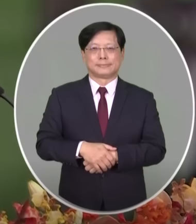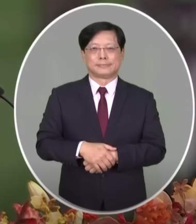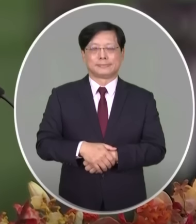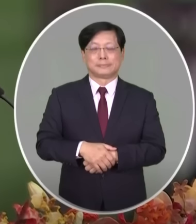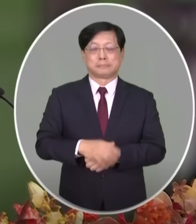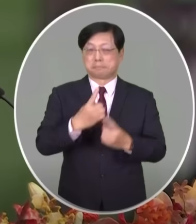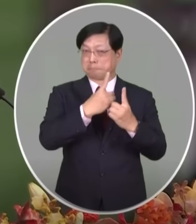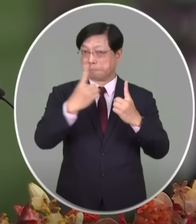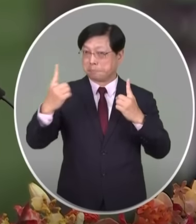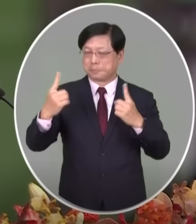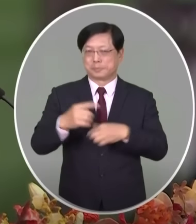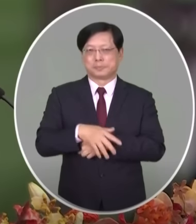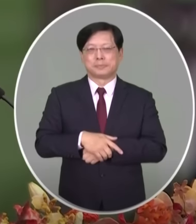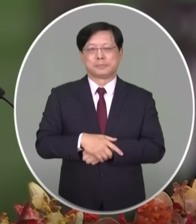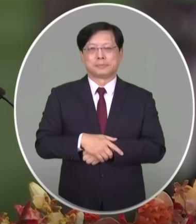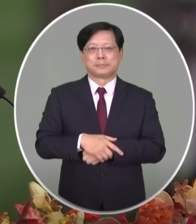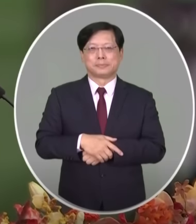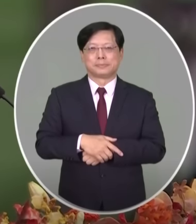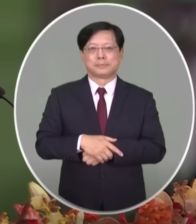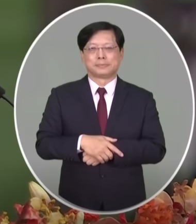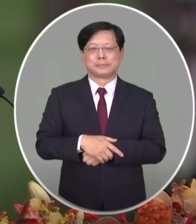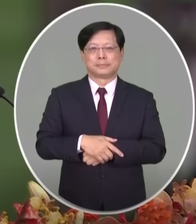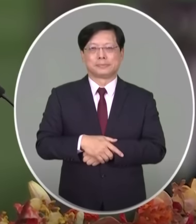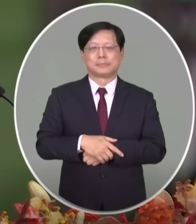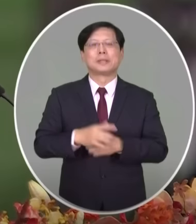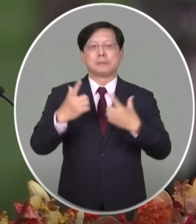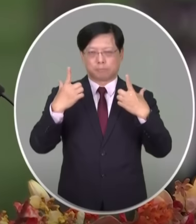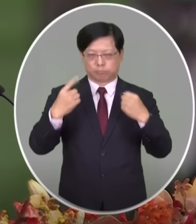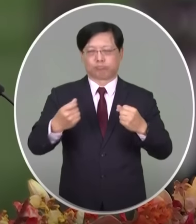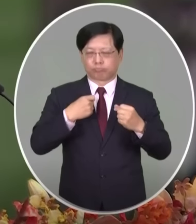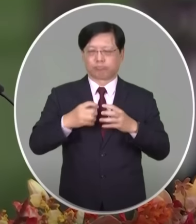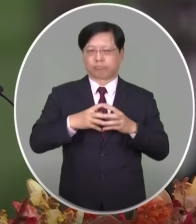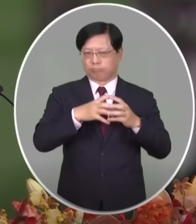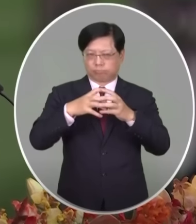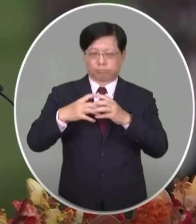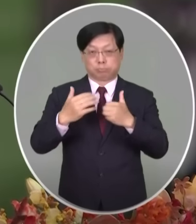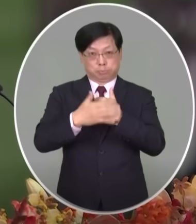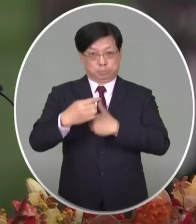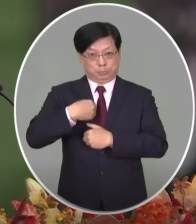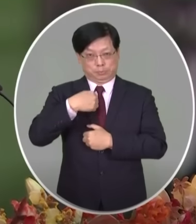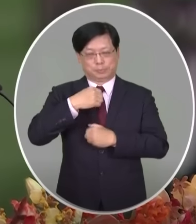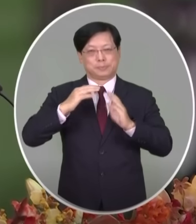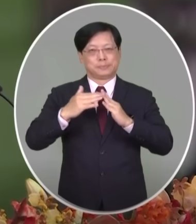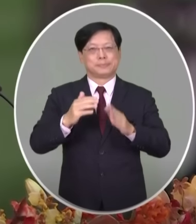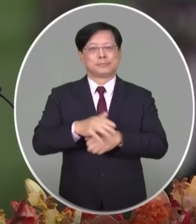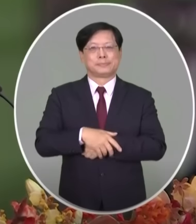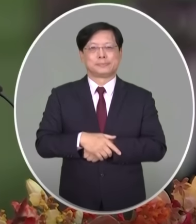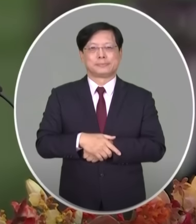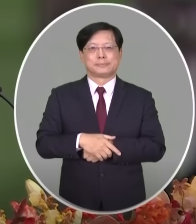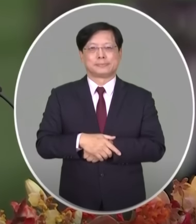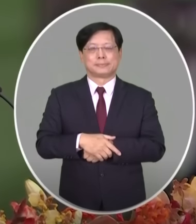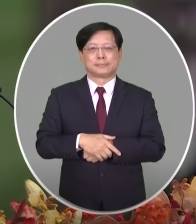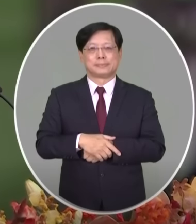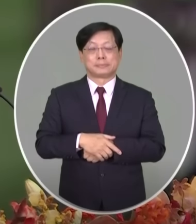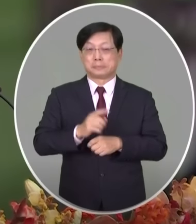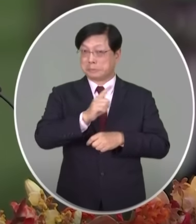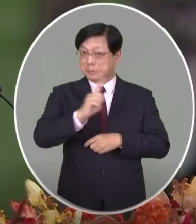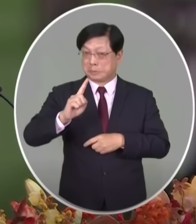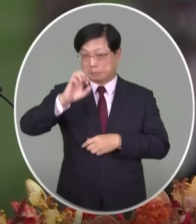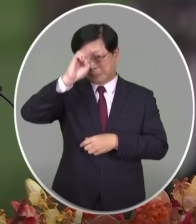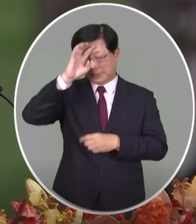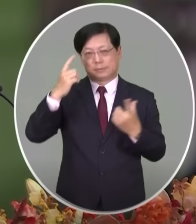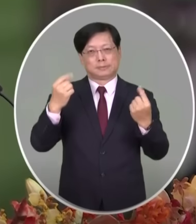每一个人都要团结爱护国家，任何一个政